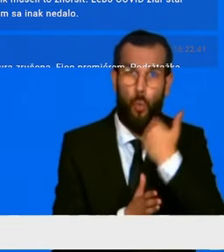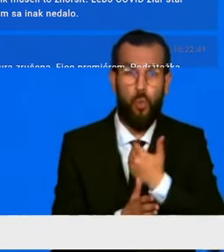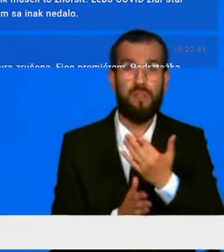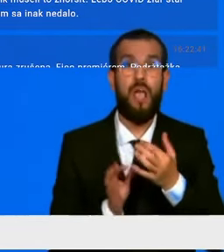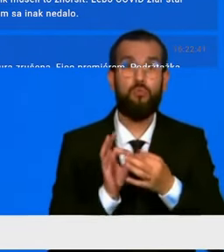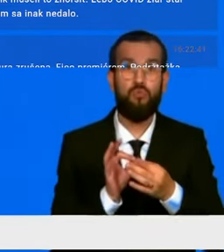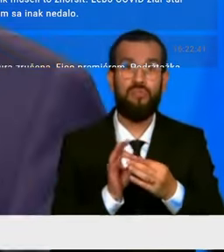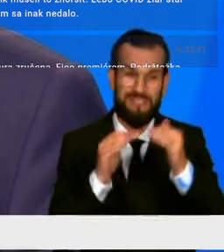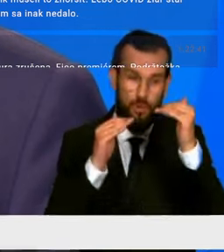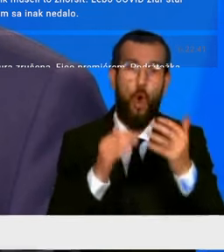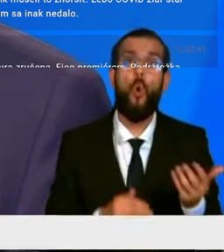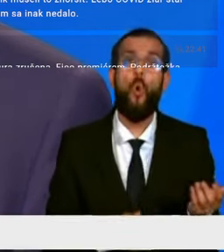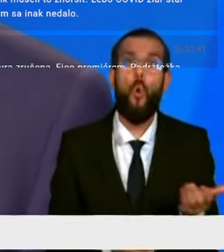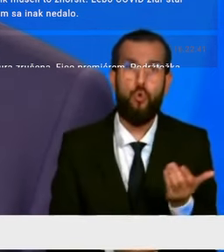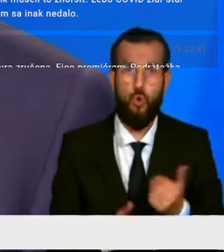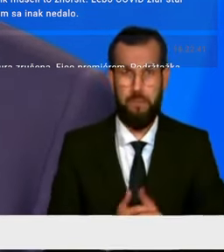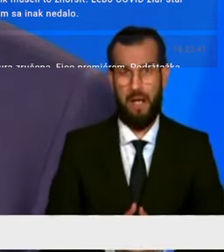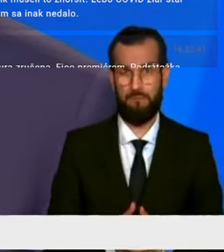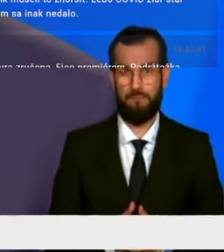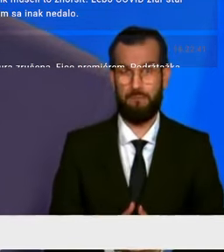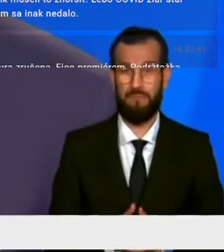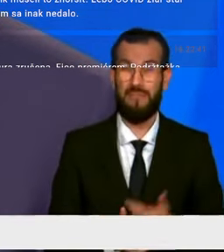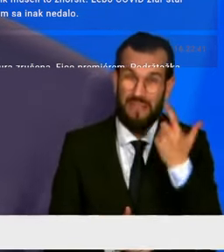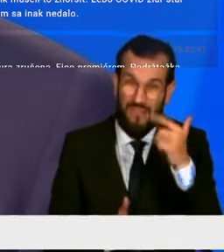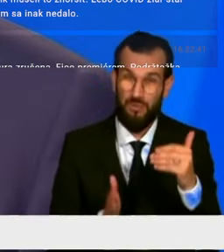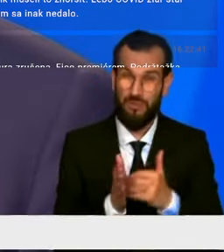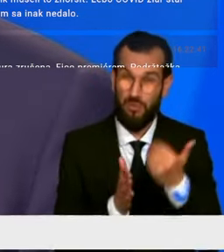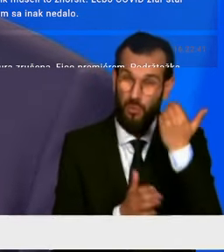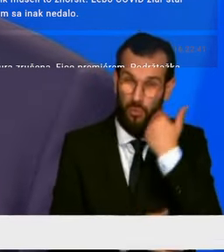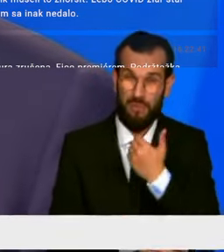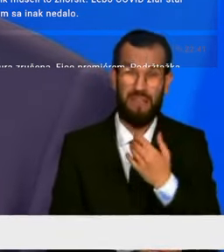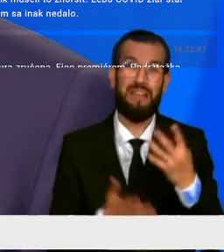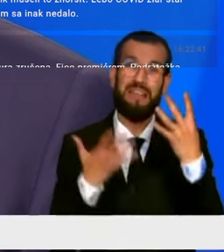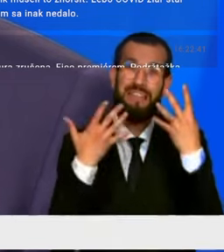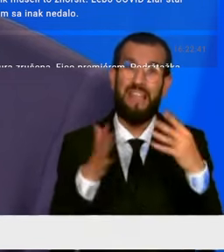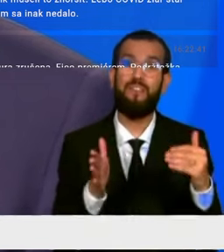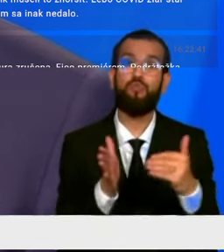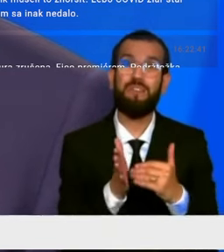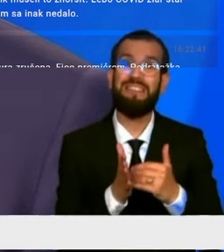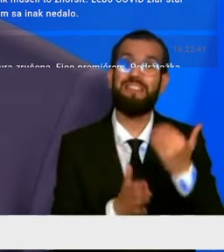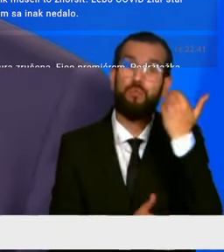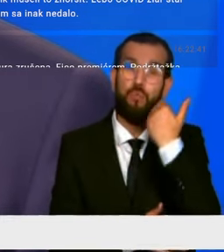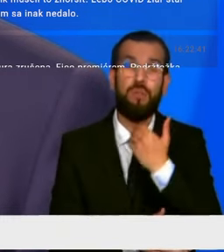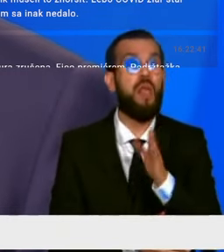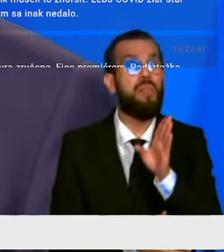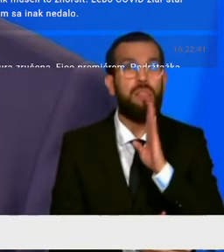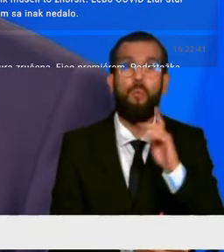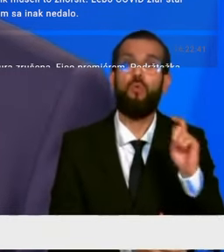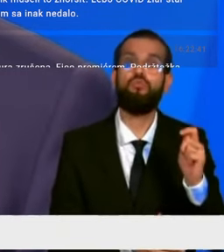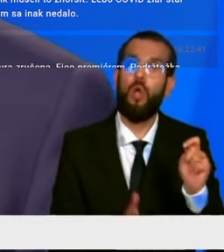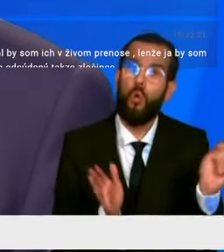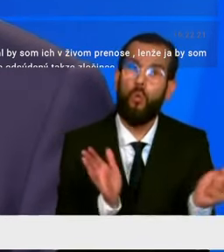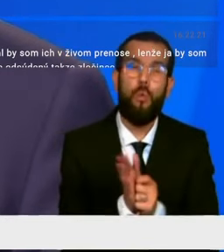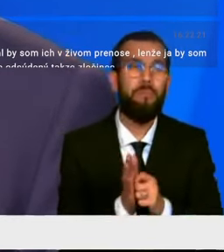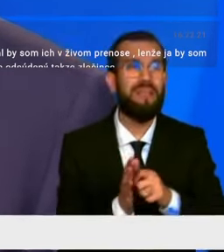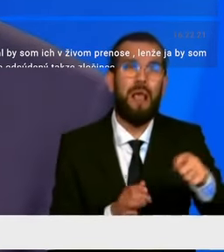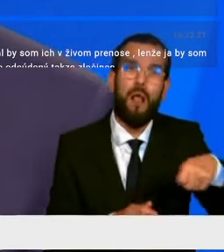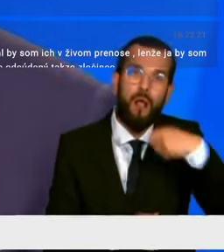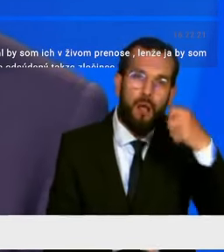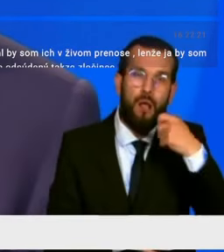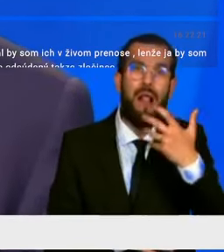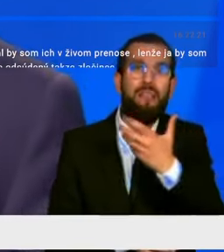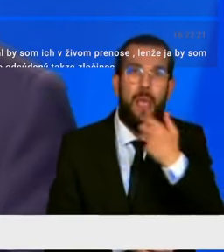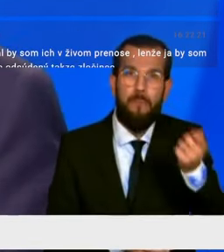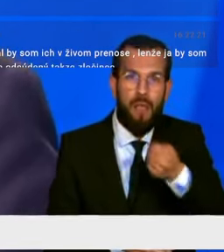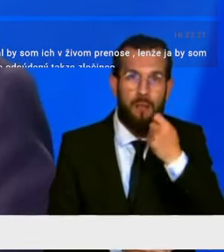ich vlády do pásma chudoby 200 000 ľudí 900 000 ľudí si nemohlo kúpiť teplé jedlo každý jeden deň a z toho bolo